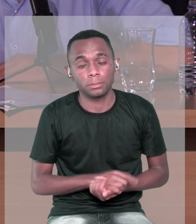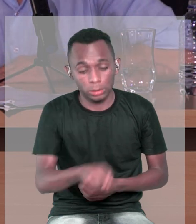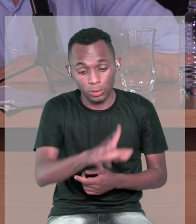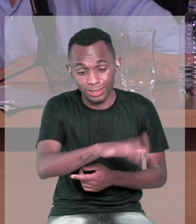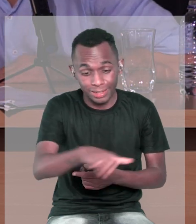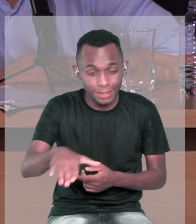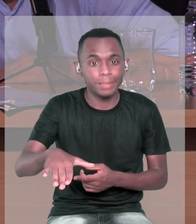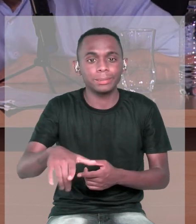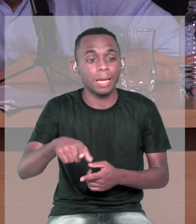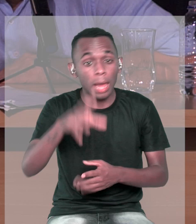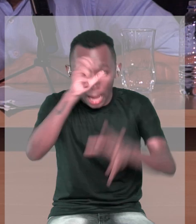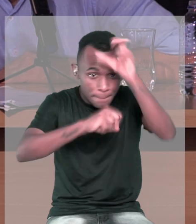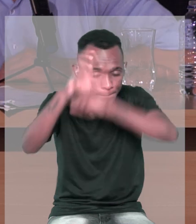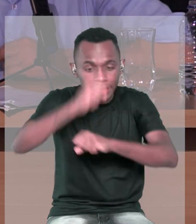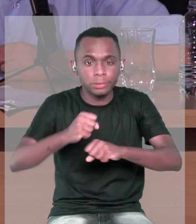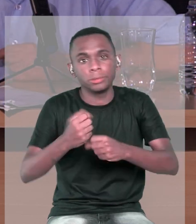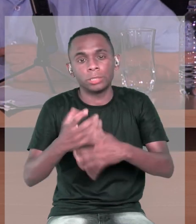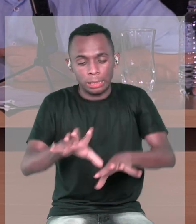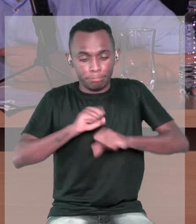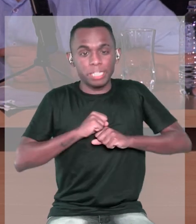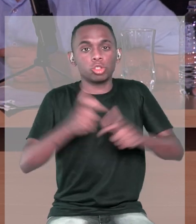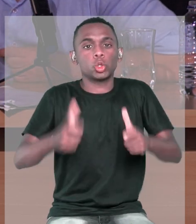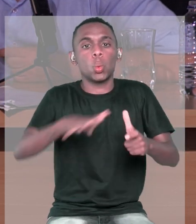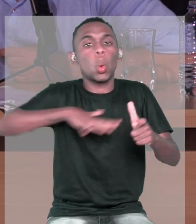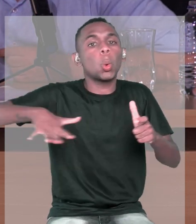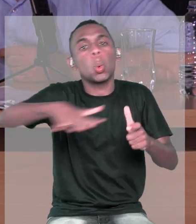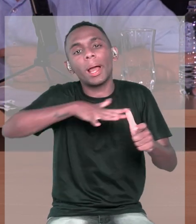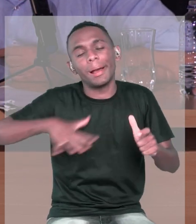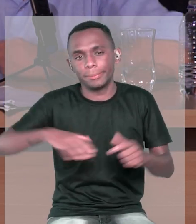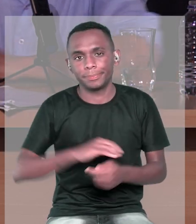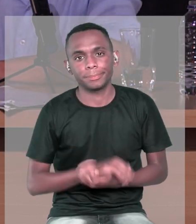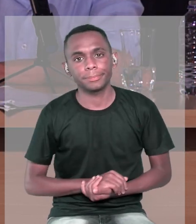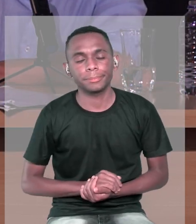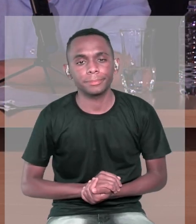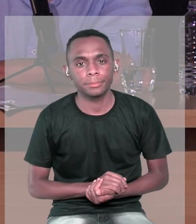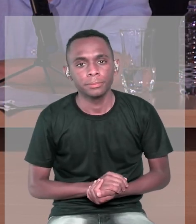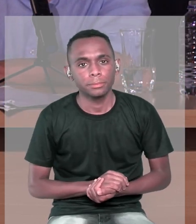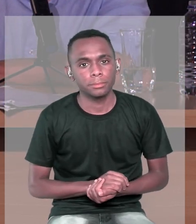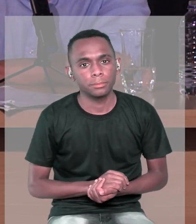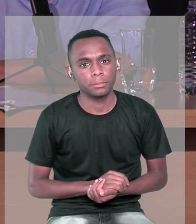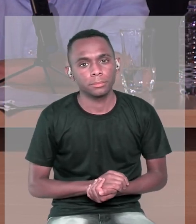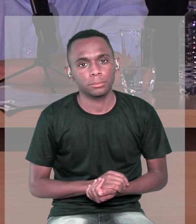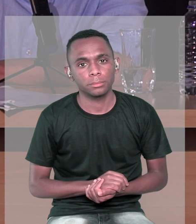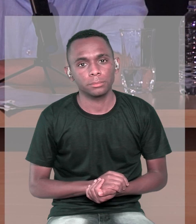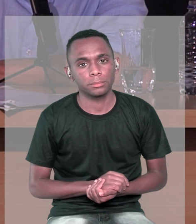se apropria do espaço. Un enfant qui apprend un instrument de musique